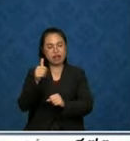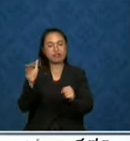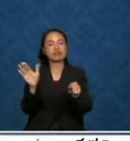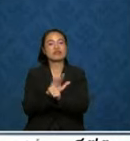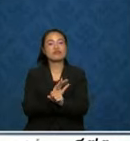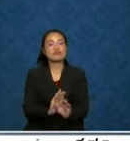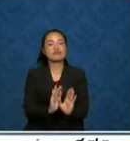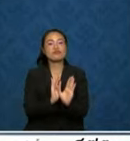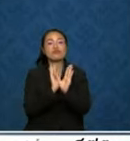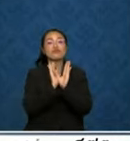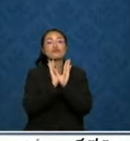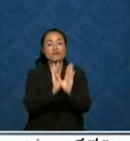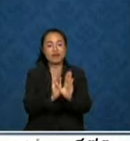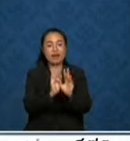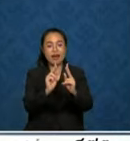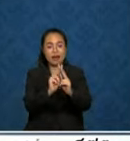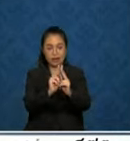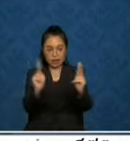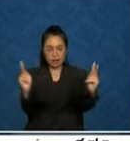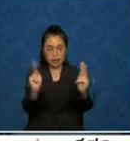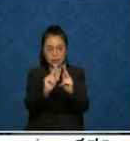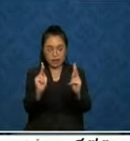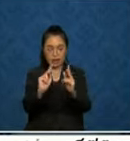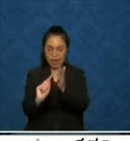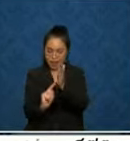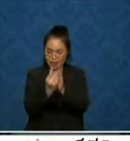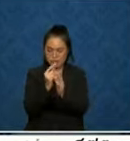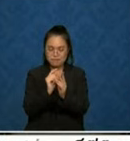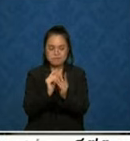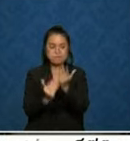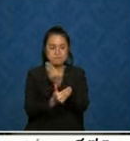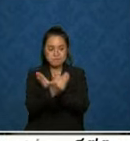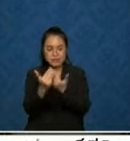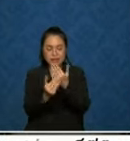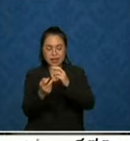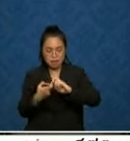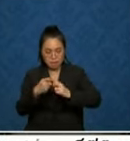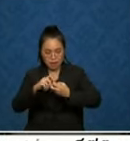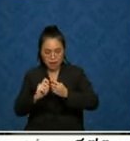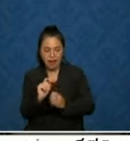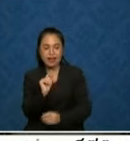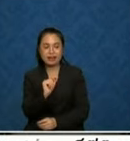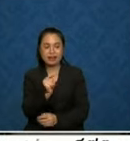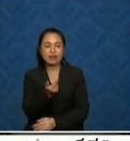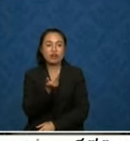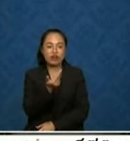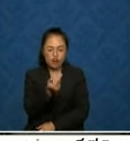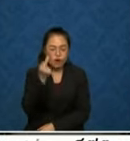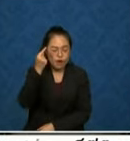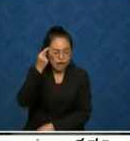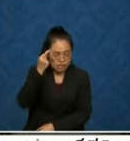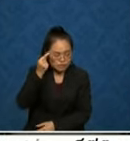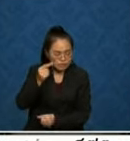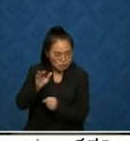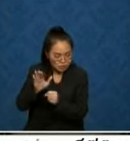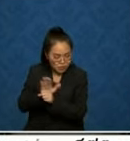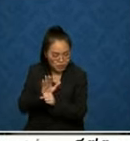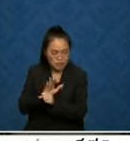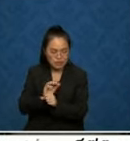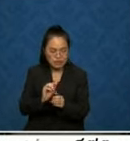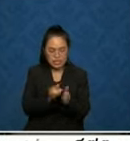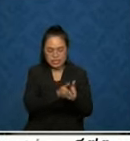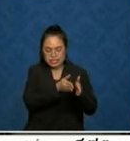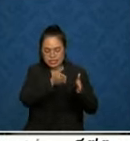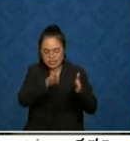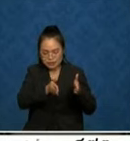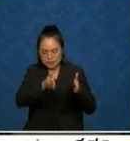ฉันต้องฝากไปยังท่านกรรมาธิการที่จะทำหน้าที่พิจารณาศึกษาปัญหานี้นะคะว่าขอให้คิดอย่างรอบคอบทั้งระยะสั้นระยะกลาง